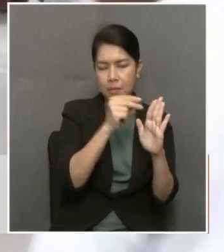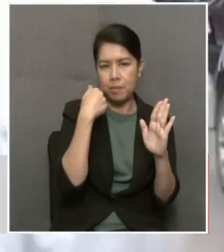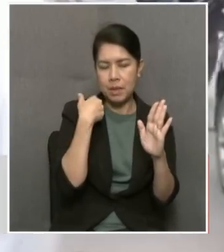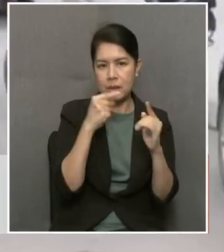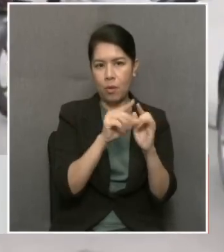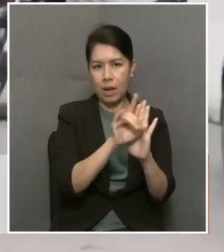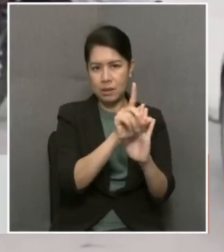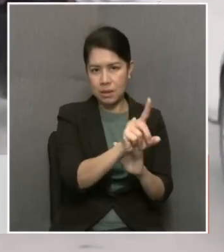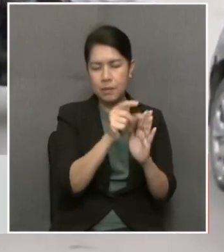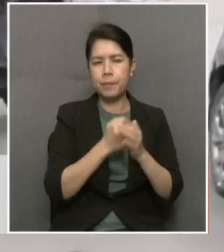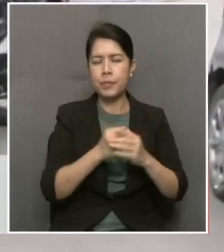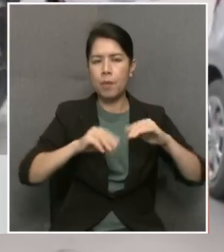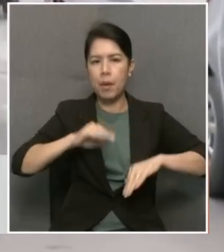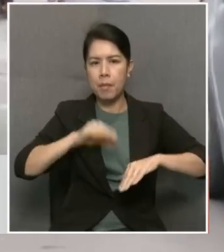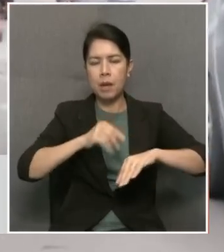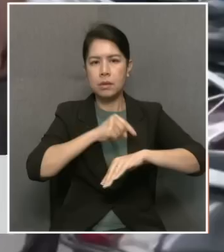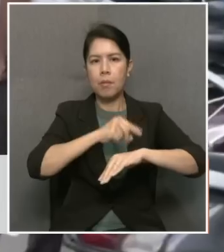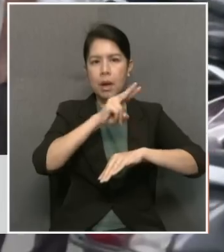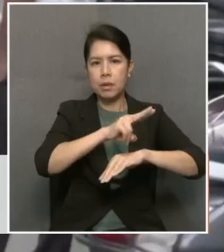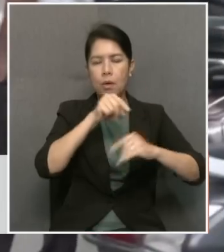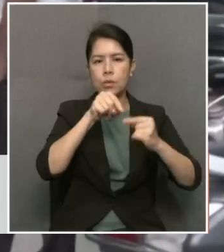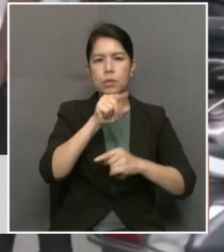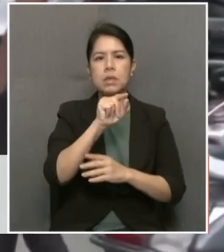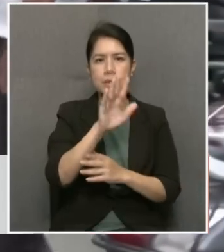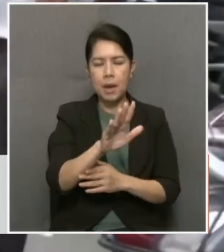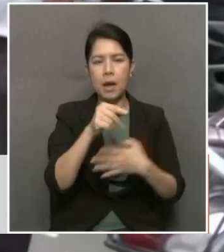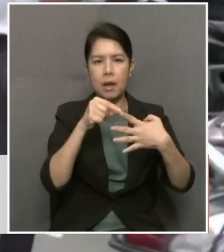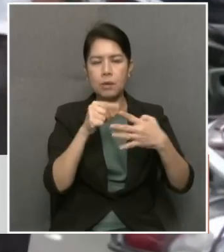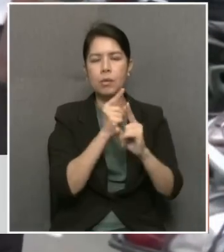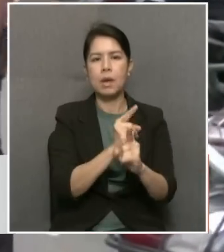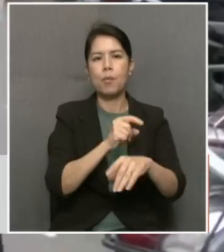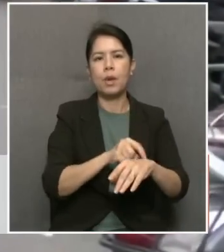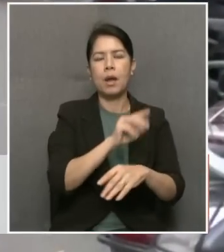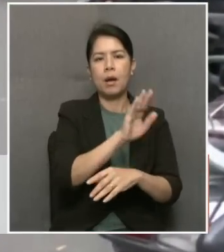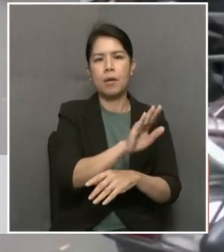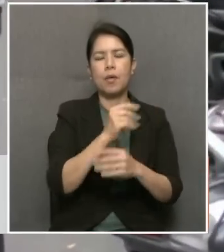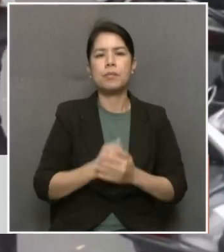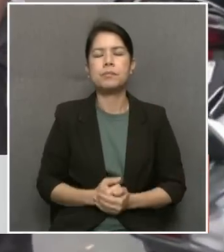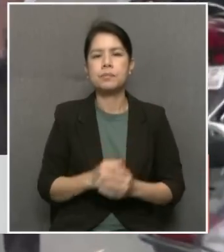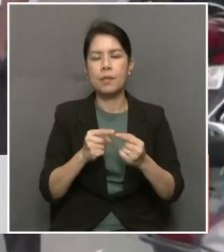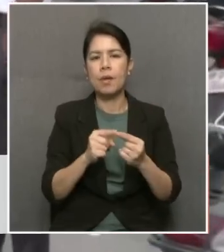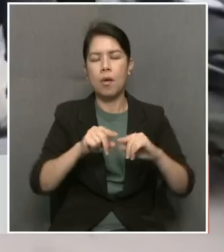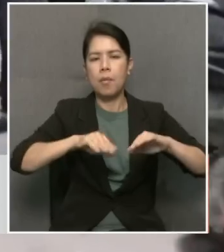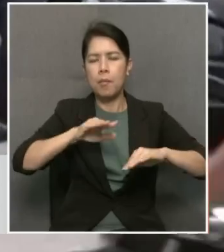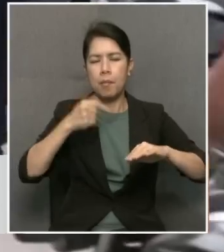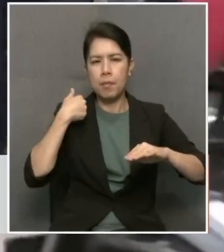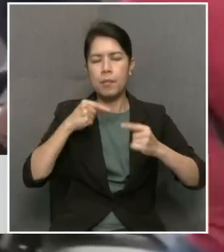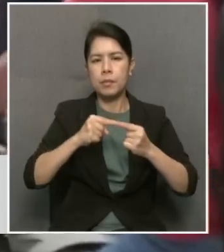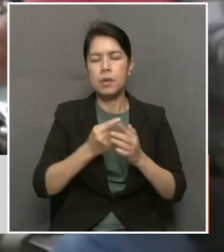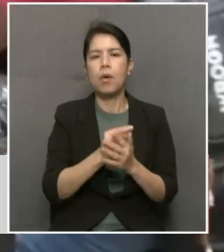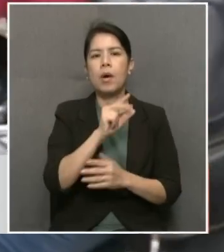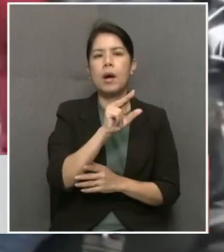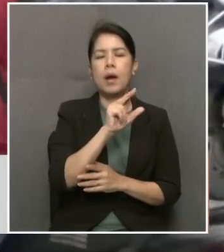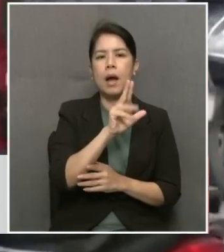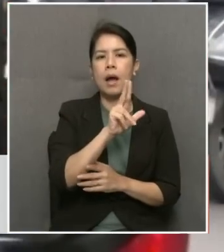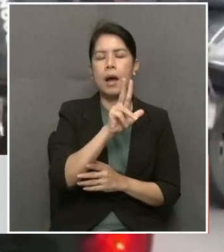ขึ้นในเวลา 14:25 นวันนี้ตามเวลาท้องถิ่นความแรงอยู่ที่ 5.3 แมกนิจูดและอีก